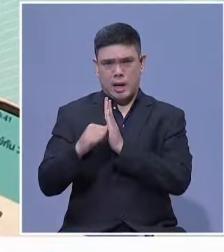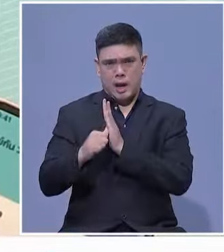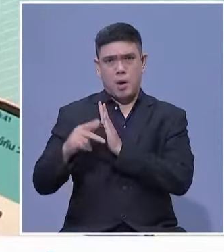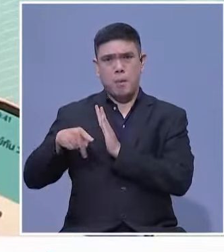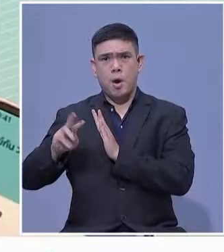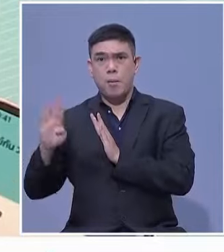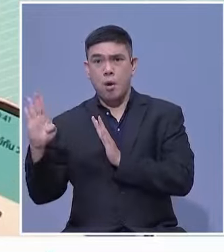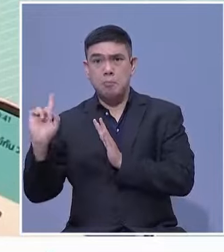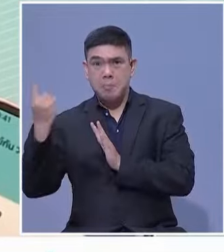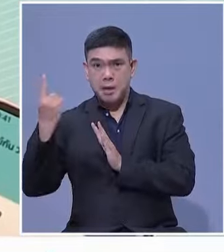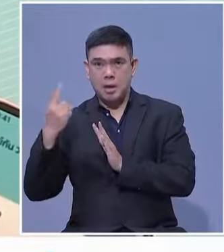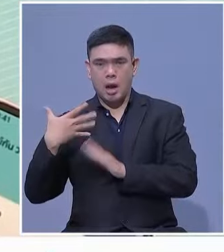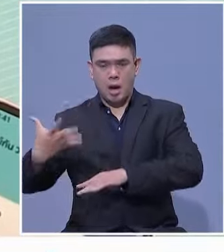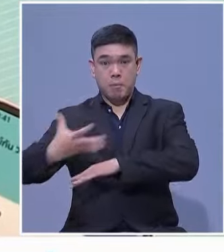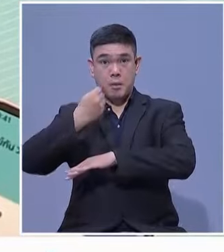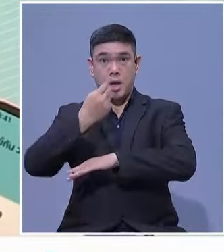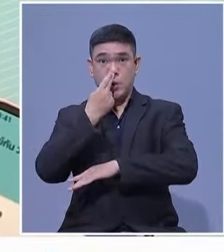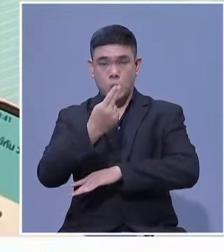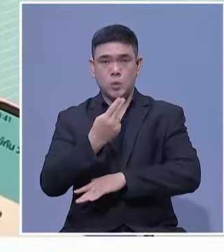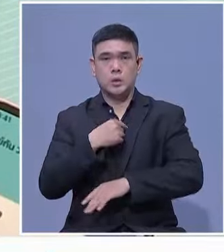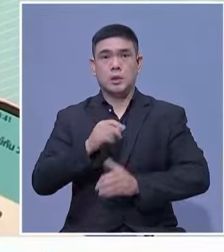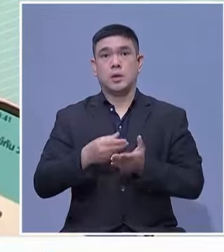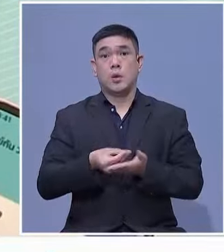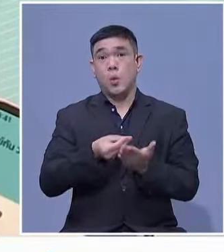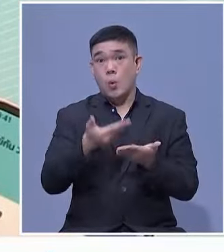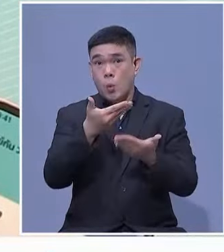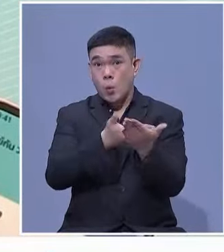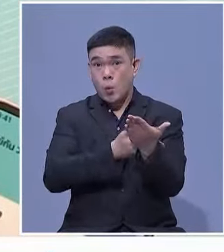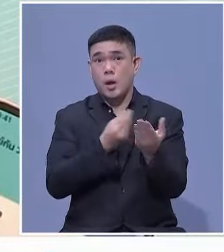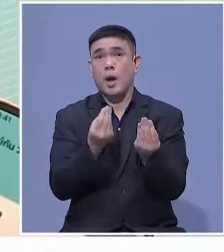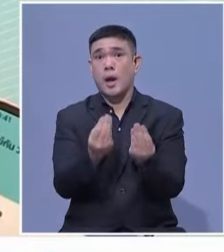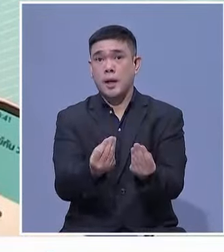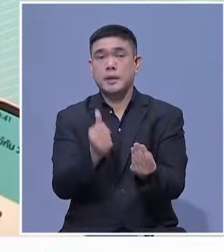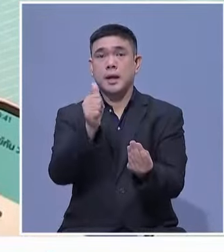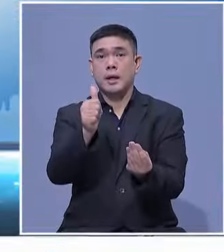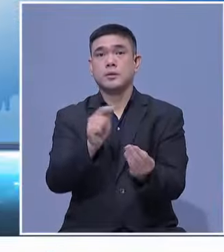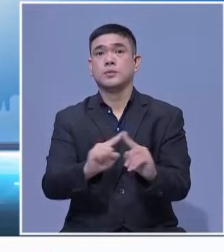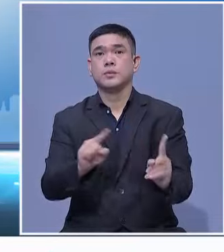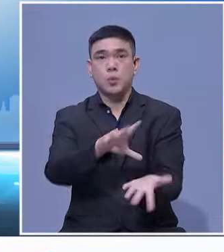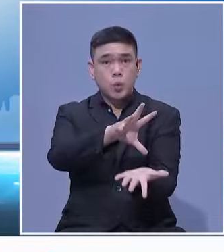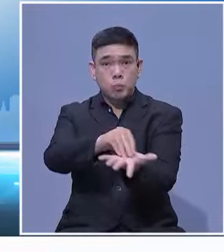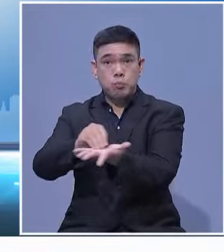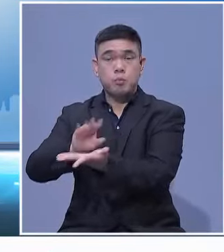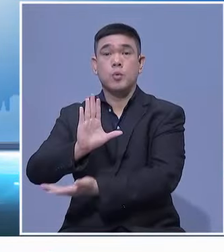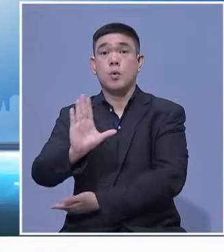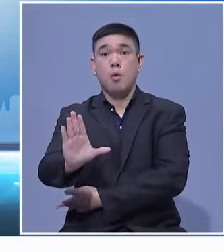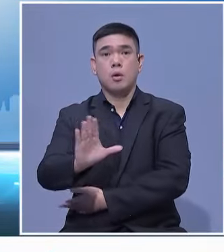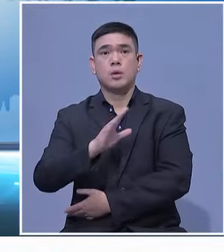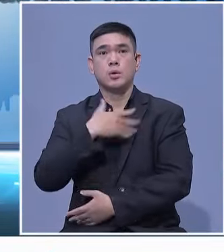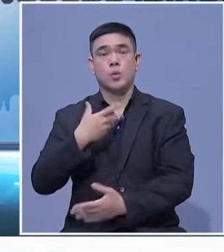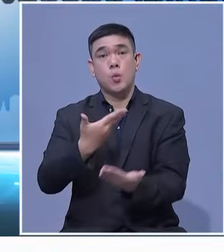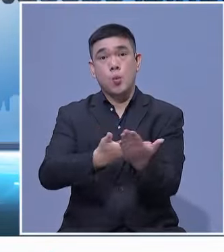ของกอชให้มีอำนาจในการออกหวยเกษียณได้ทั้งนี้จากการที่ที่กอชเปิดรับฟังความคิดเห็นเรื่องหวย